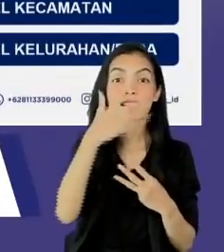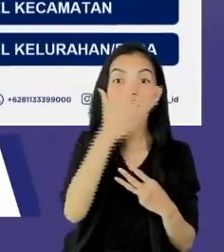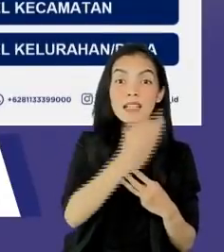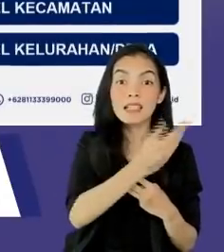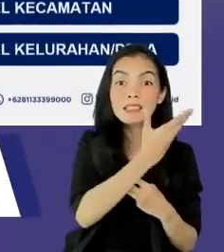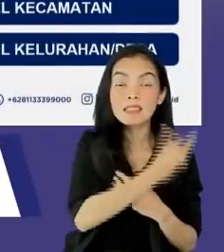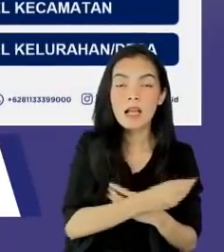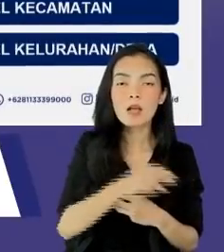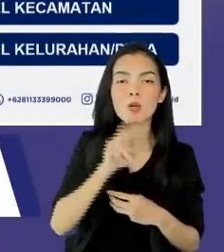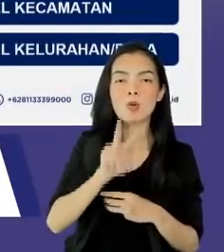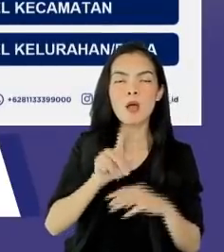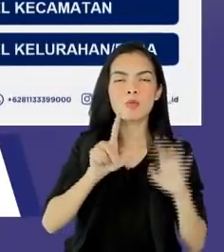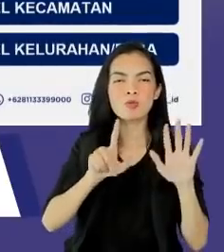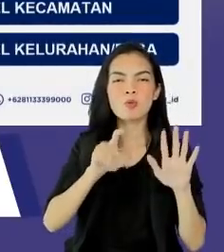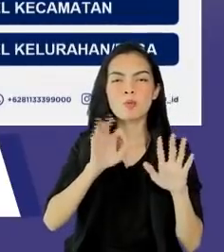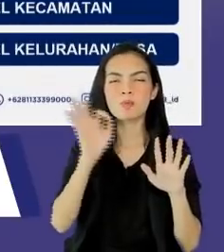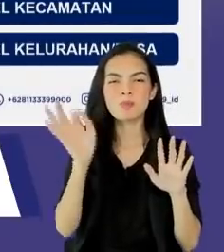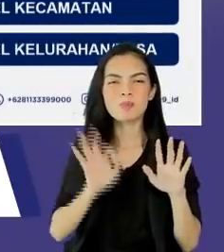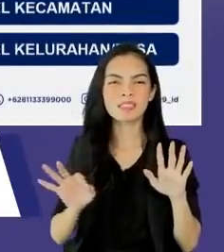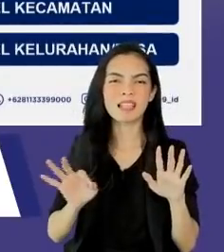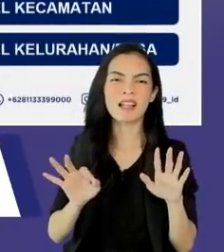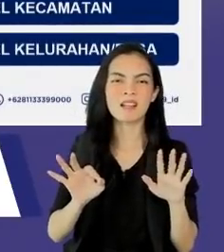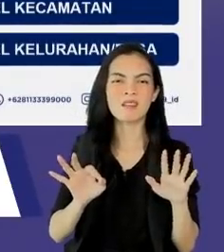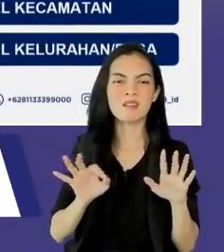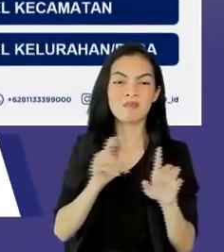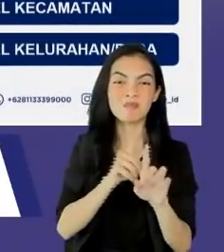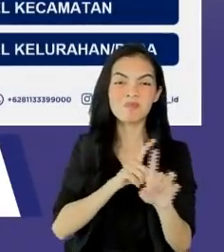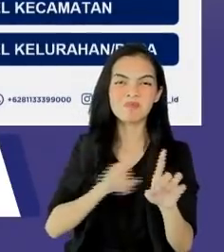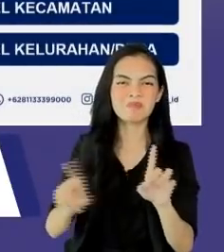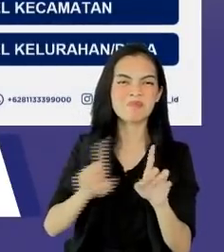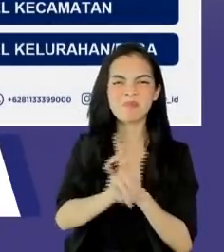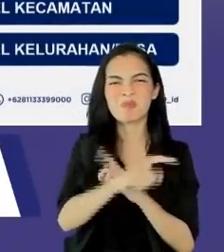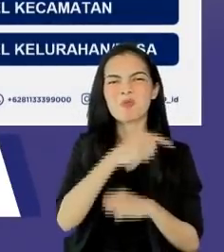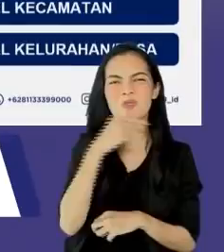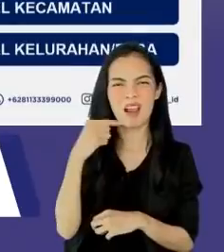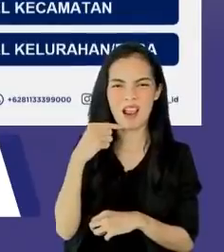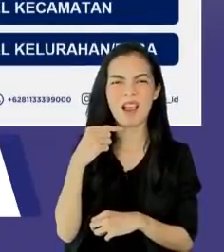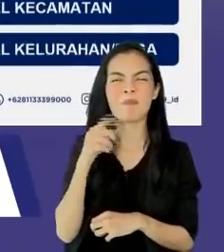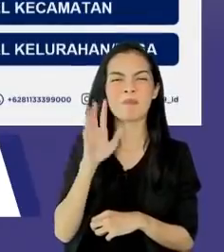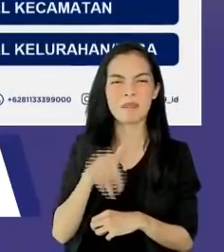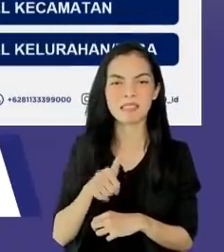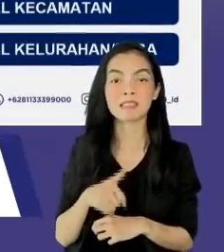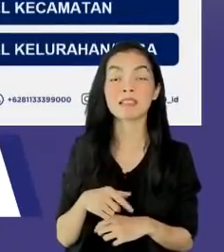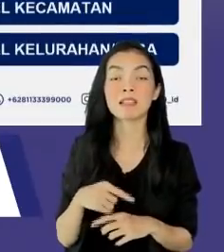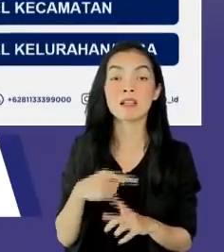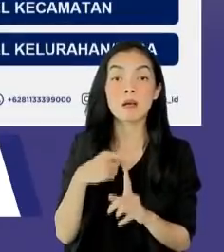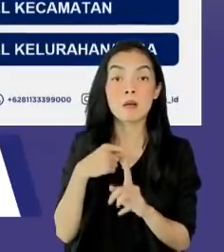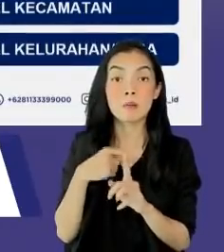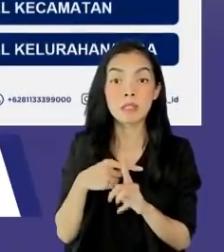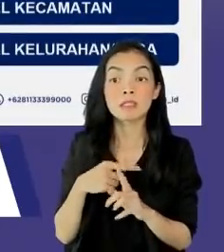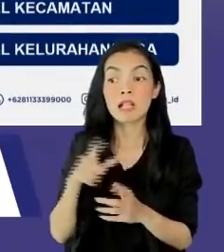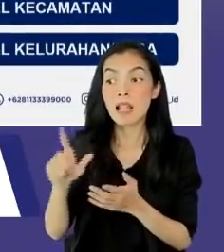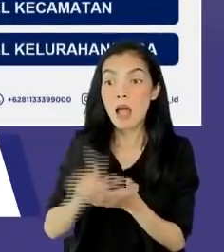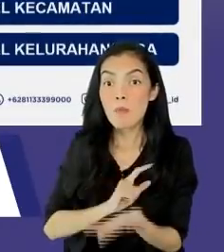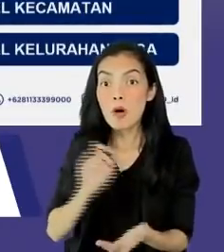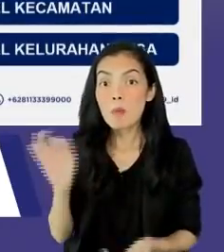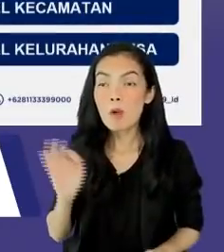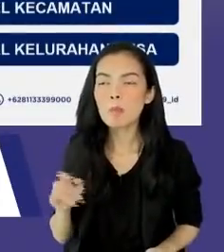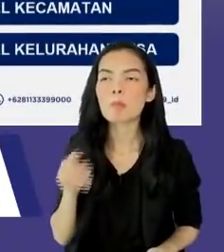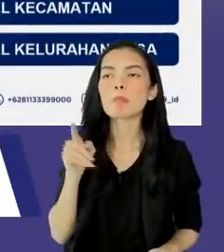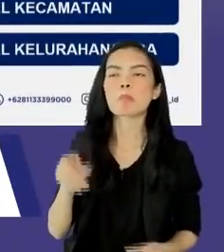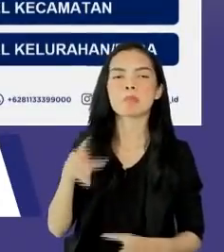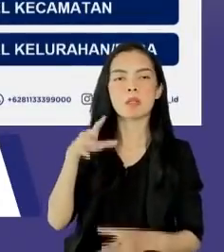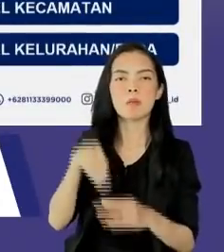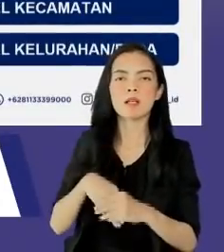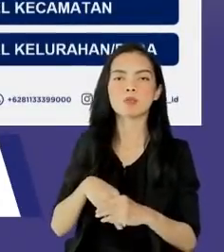desa masih 27% kelurahan dan desa memiliki kepatuhan menjaga jarak yang rendah. Nah, belum lagi yang belum melaporkan. Nah,